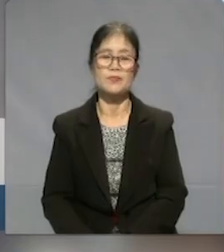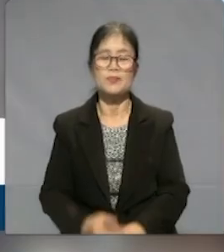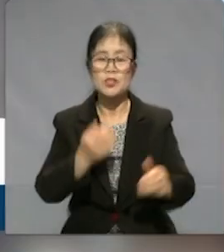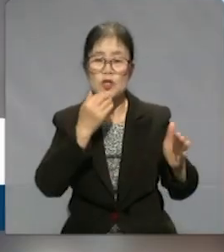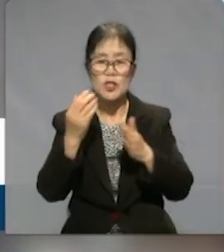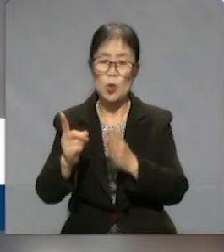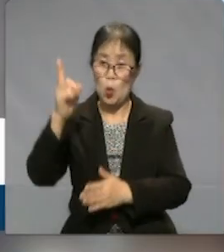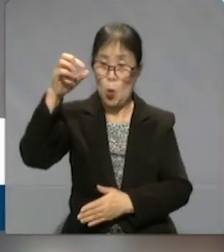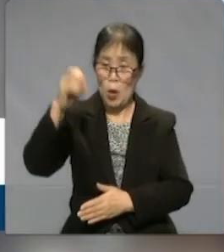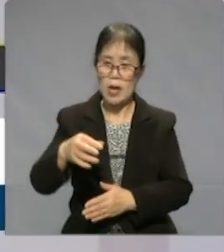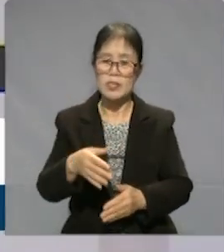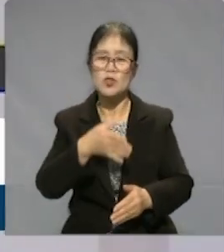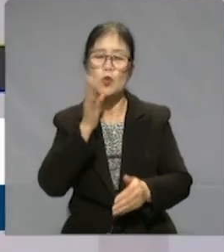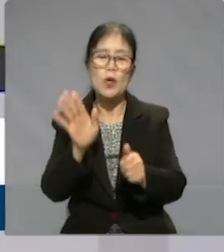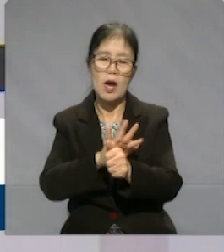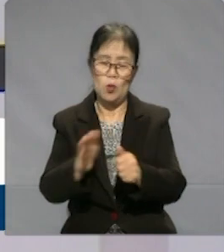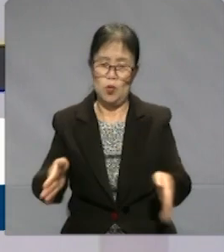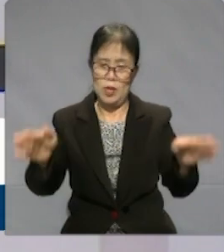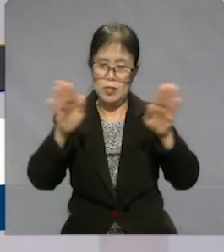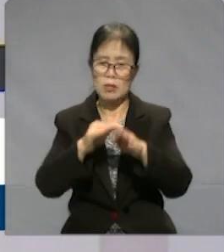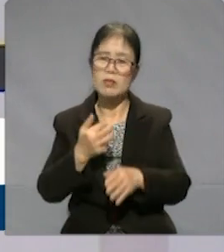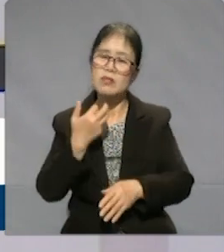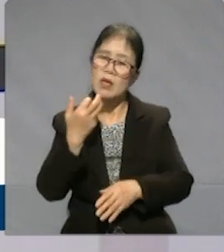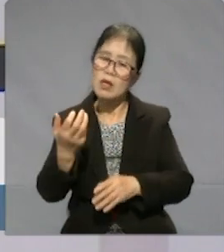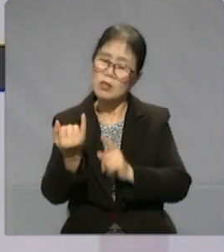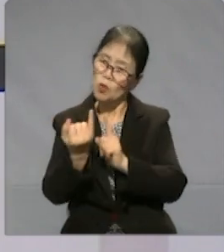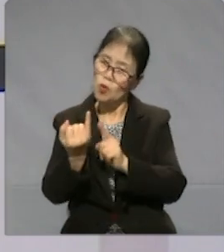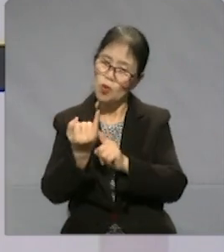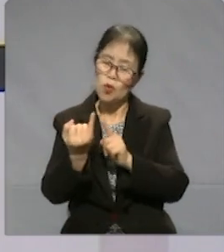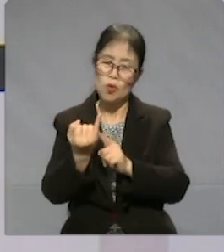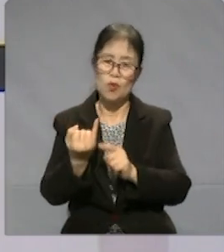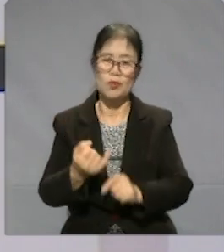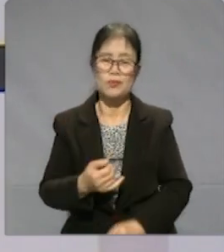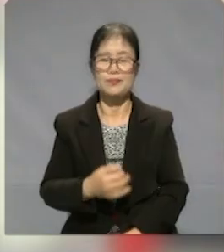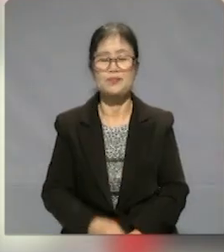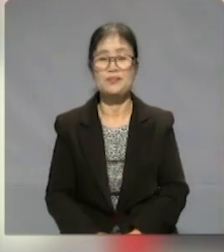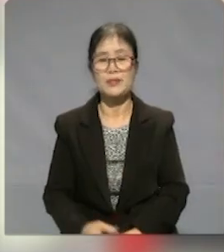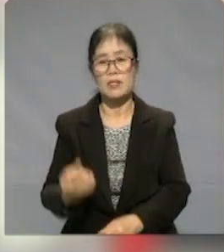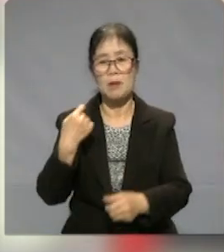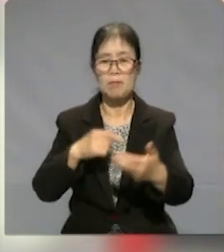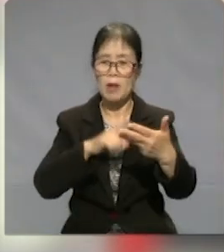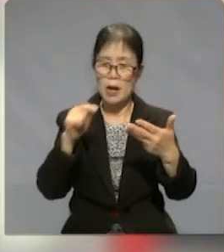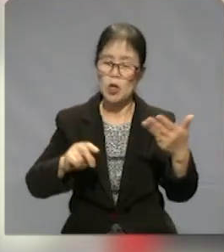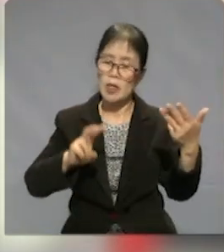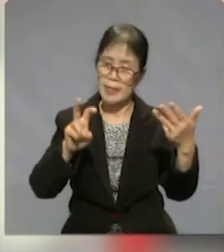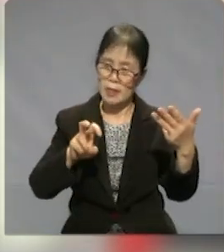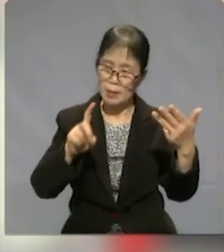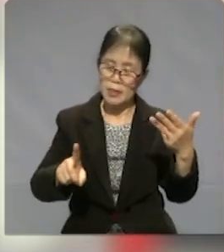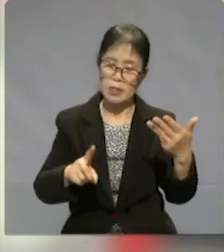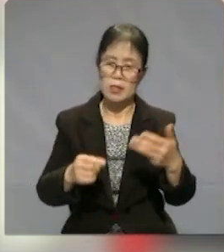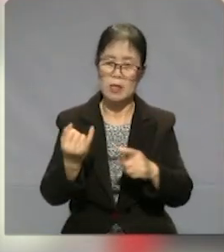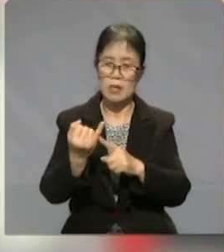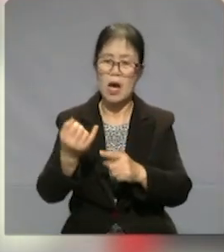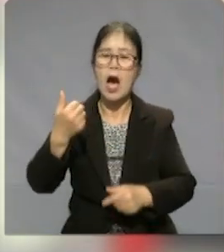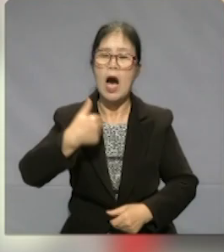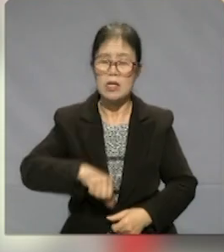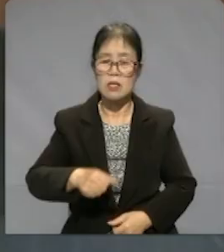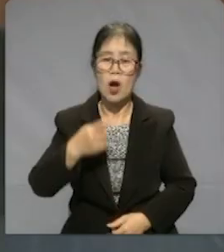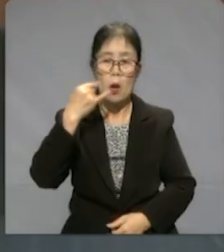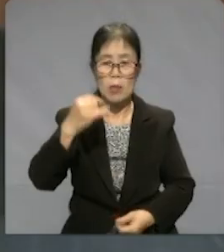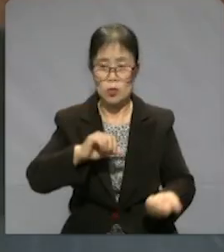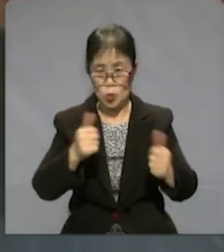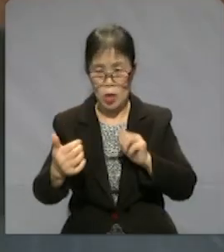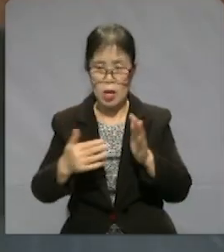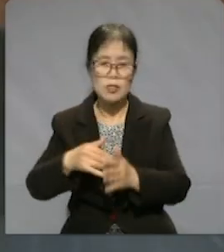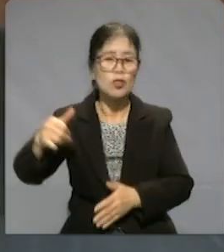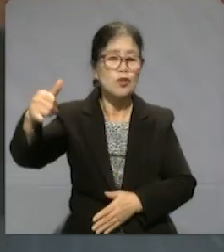경기도 고양시 한 요양원에 머물던 80살 조모 씨. 지난 8월 21일 조 씨의 아들은 어머니가